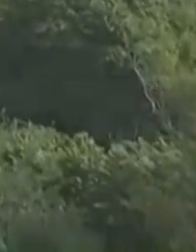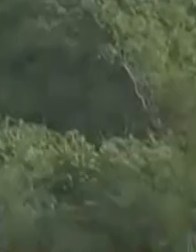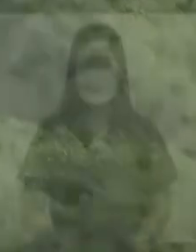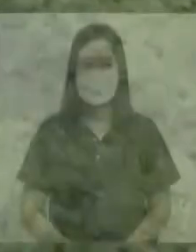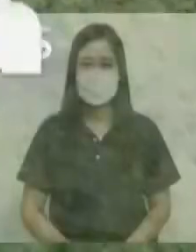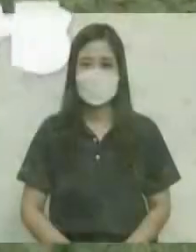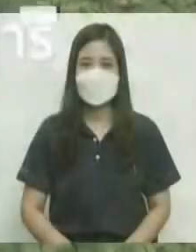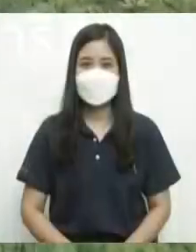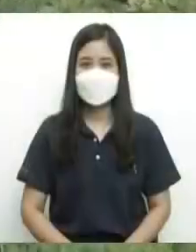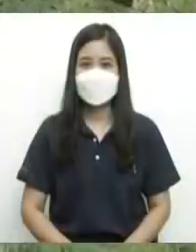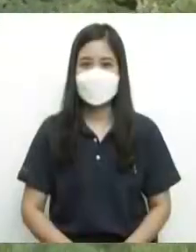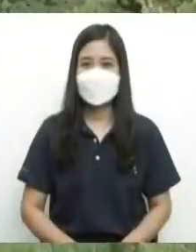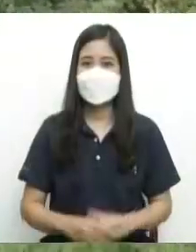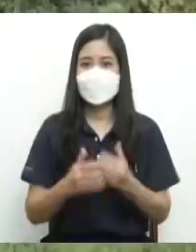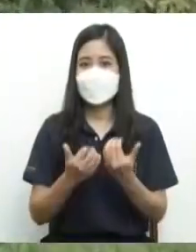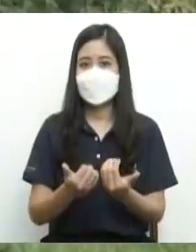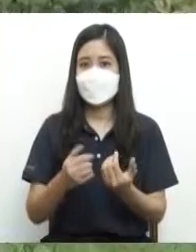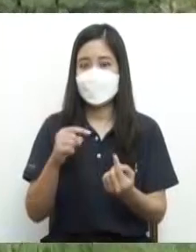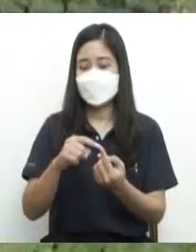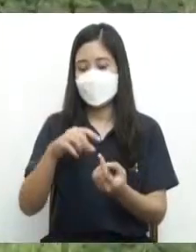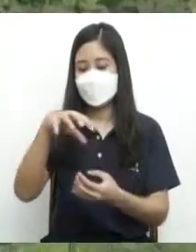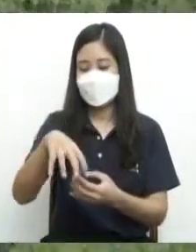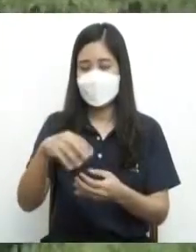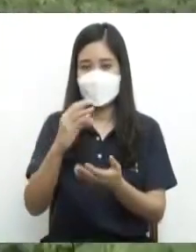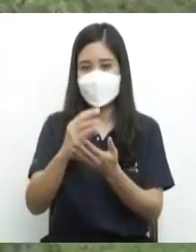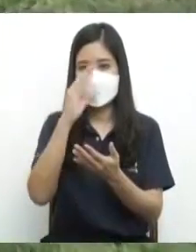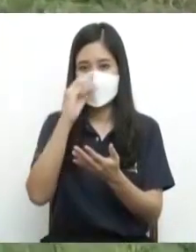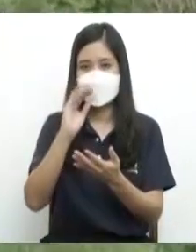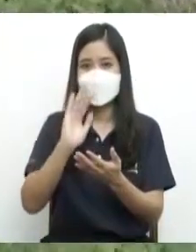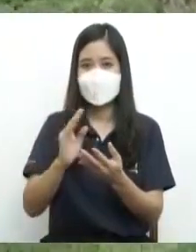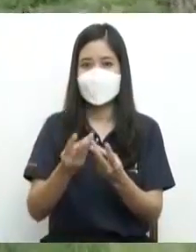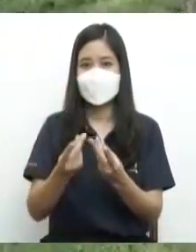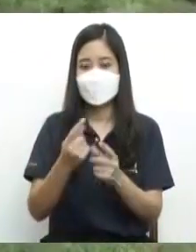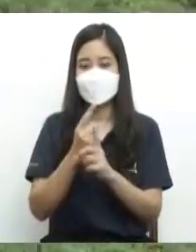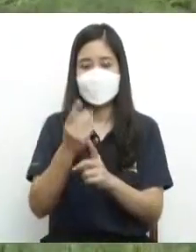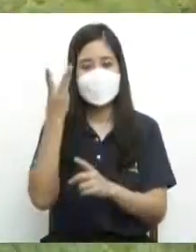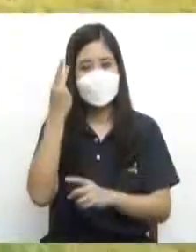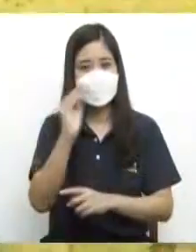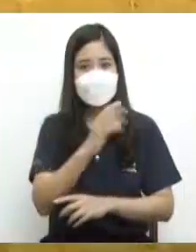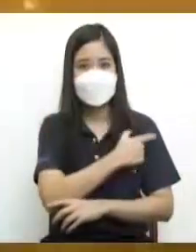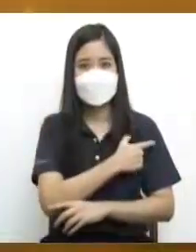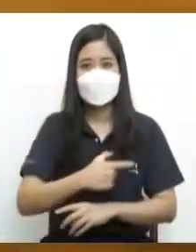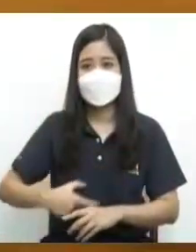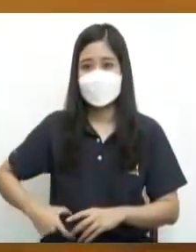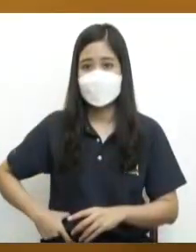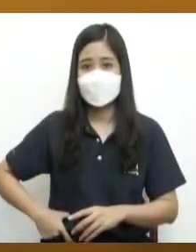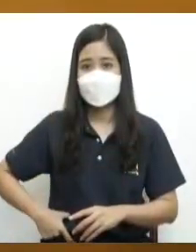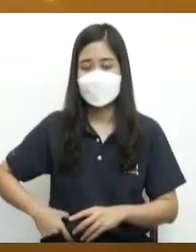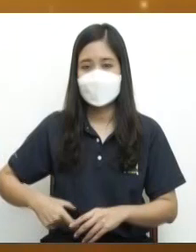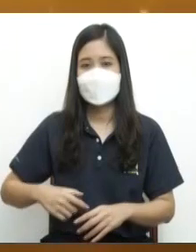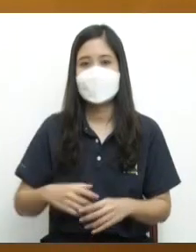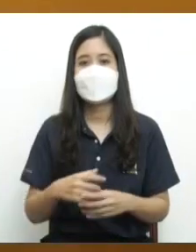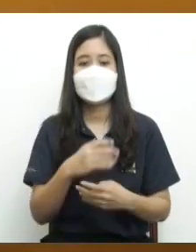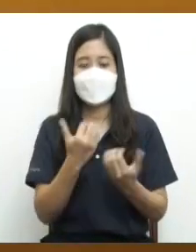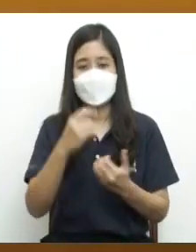หลังจากงานจัดสรรที่ดินศูนย์ศึกษาพัฒนาเขาหินซ้อนอันเนื่องมาจากพระราชดำริในระยะแรกแล้วก ระบาทสมเด็จพระเจ้าอยู่หัวรัชกาล